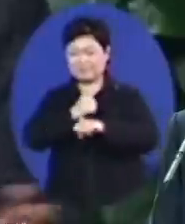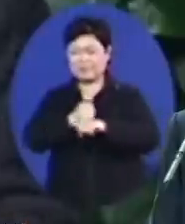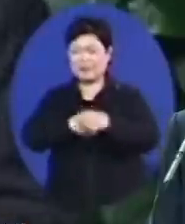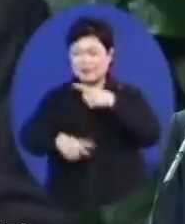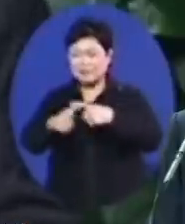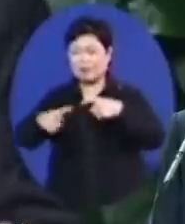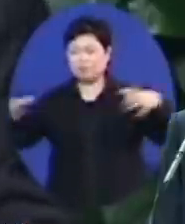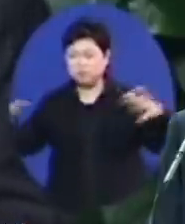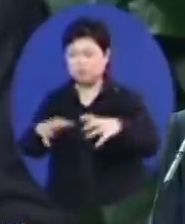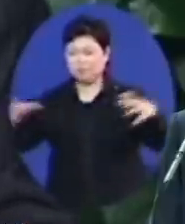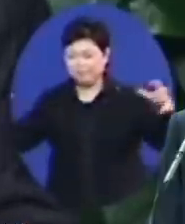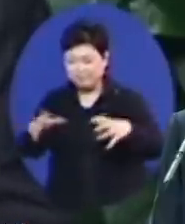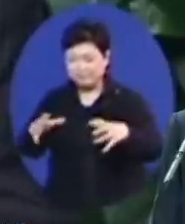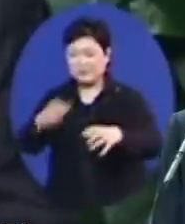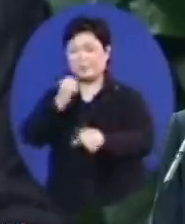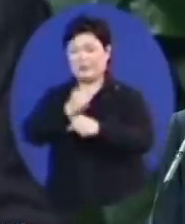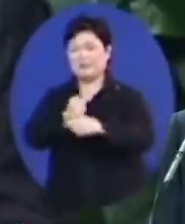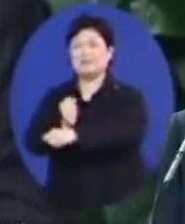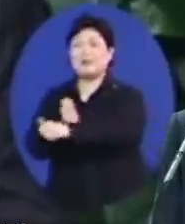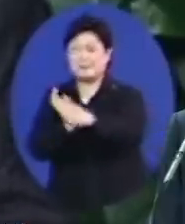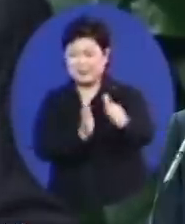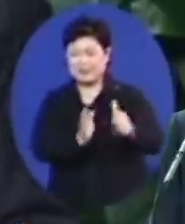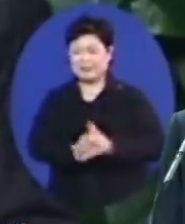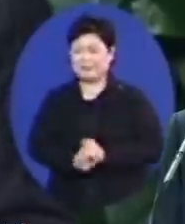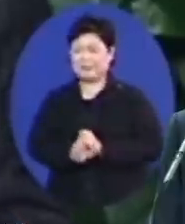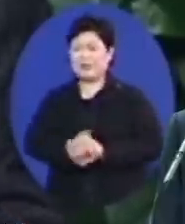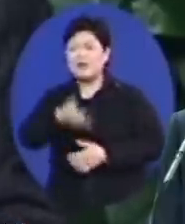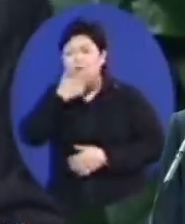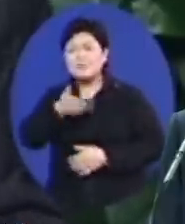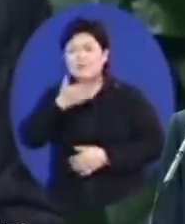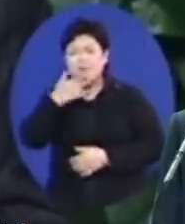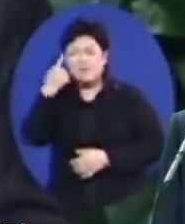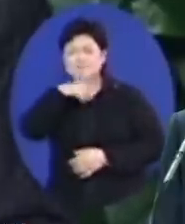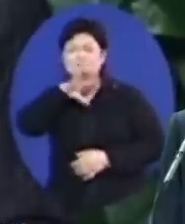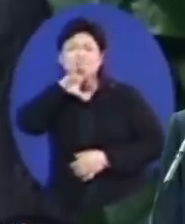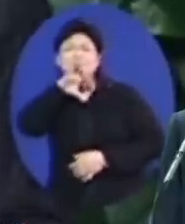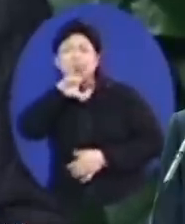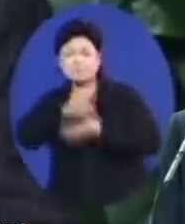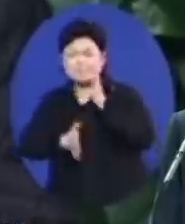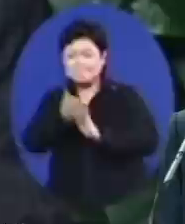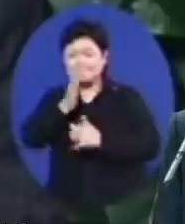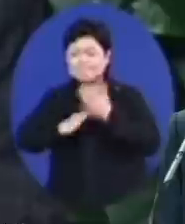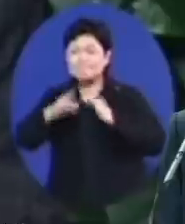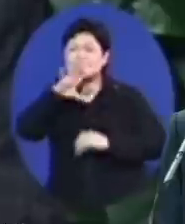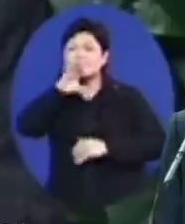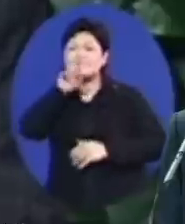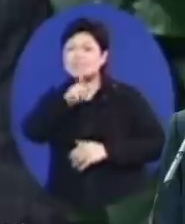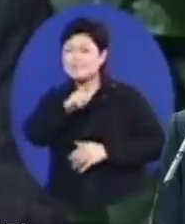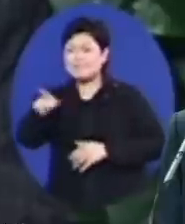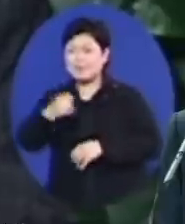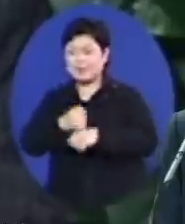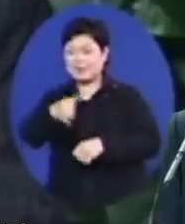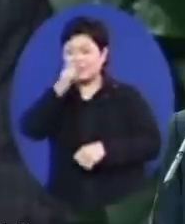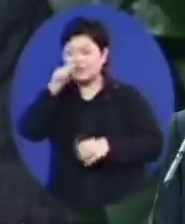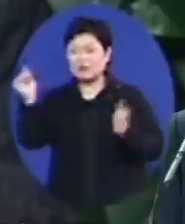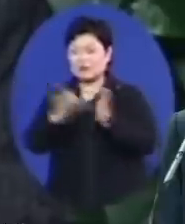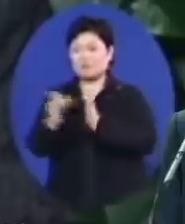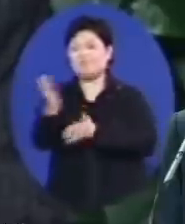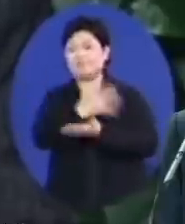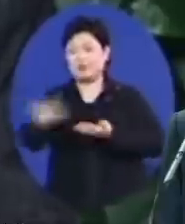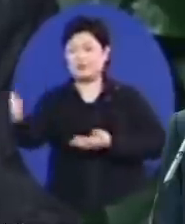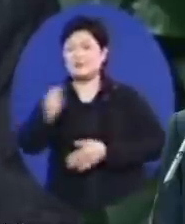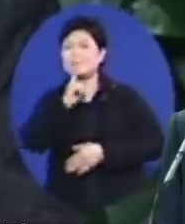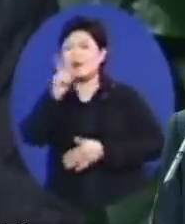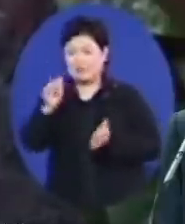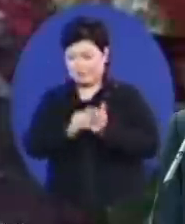더 모여들도록 만들어야 되어야 되는 것입니다. 자꾸 없다고 원망, 불평, 탄식하면 있는 것도 빼앗긴다고 말하는 것입니다.